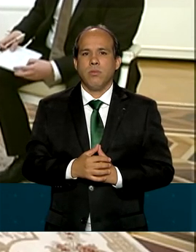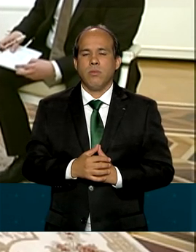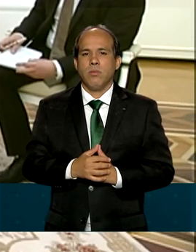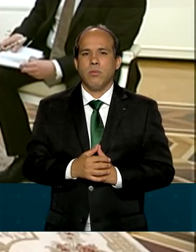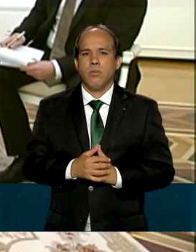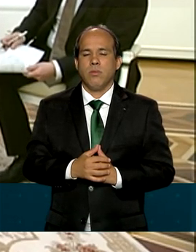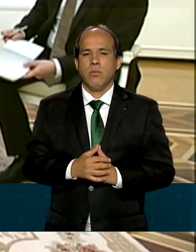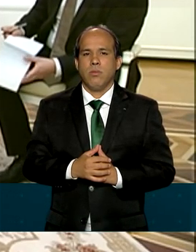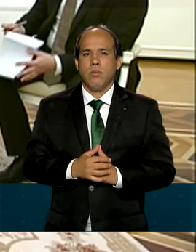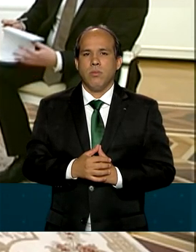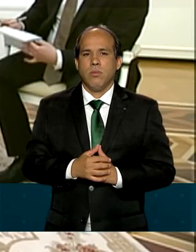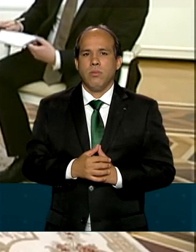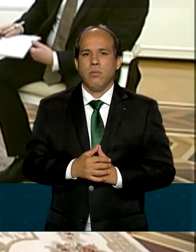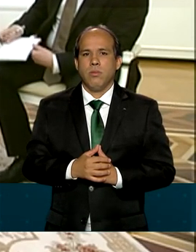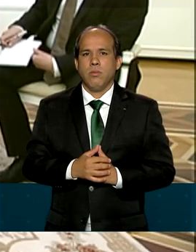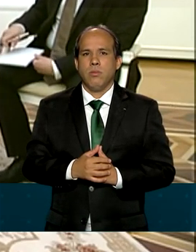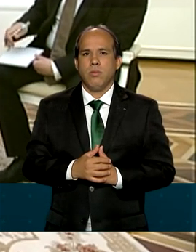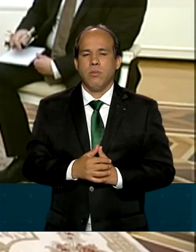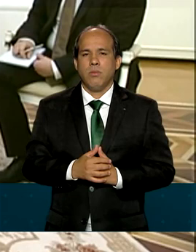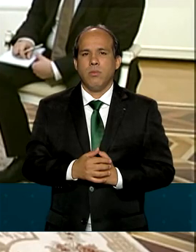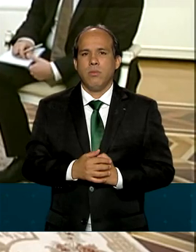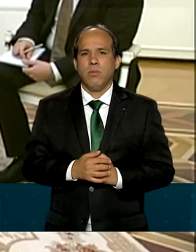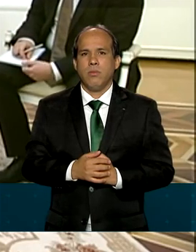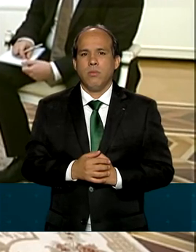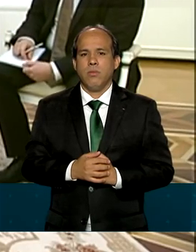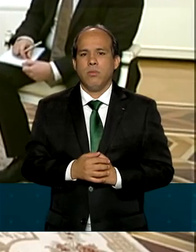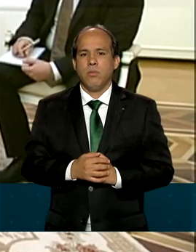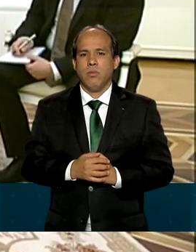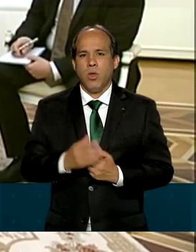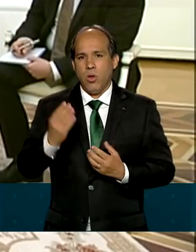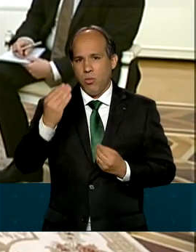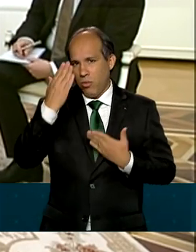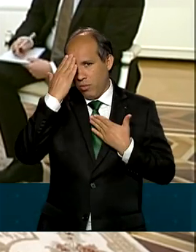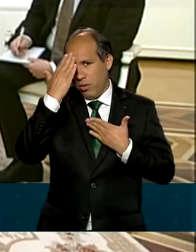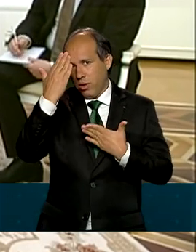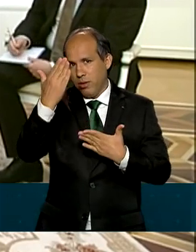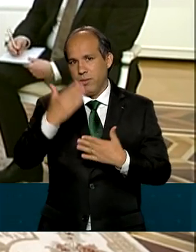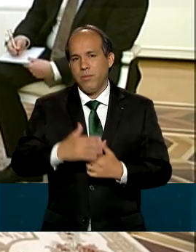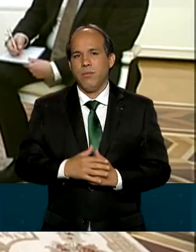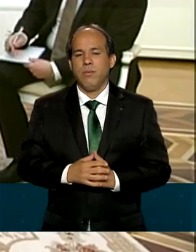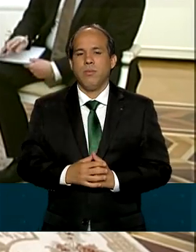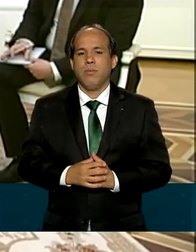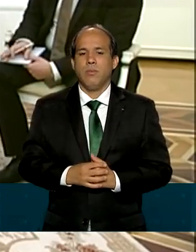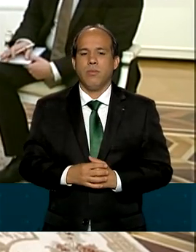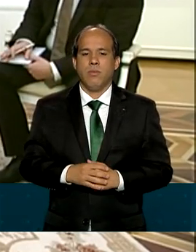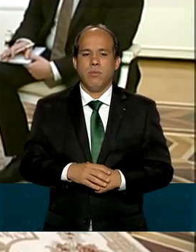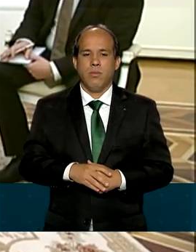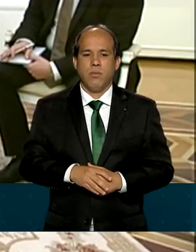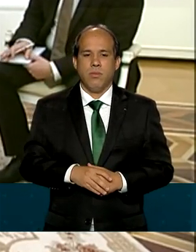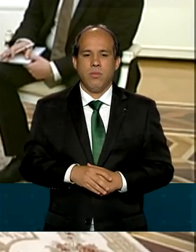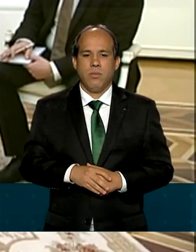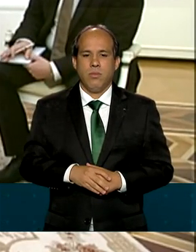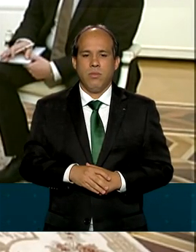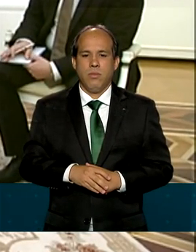весьма продуктивной. Muito obrigado.